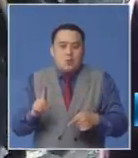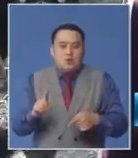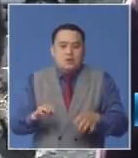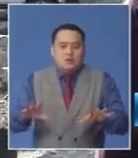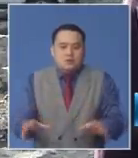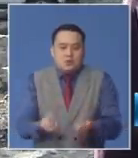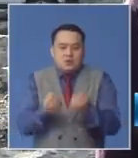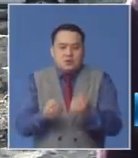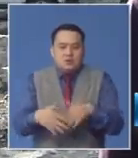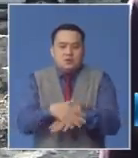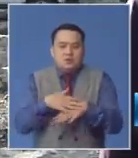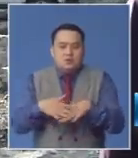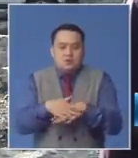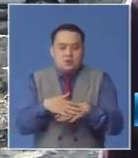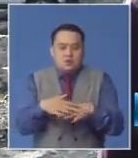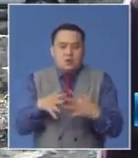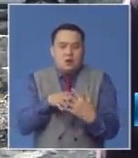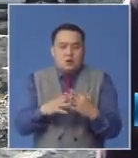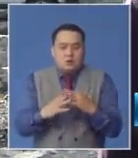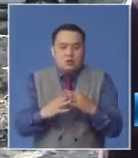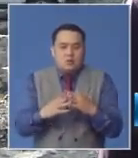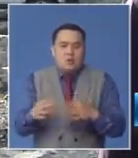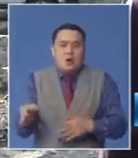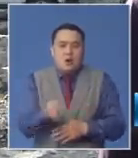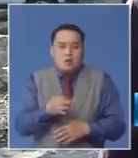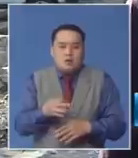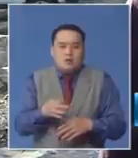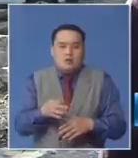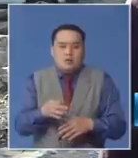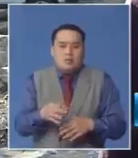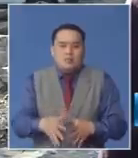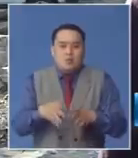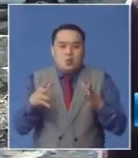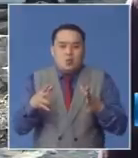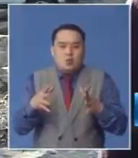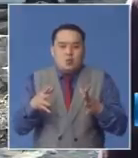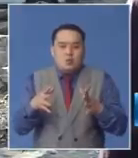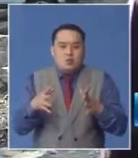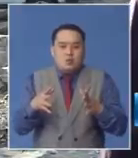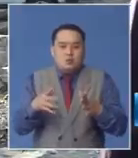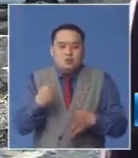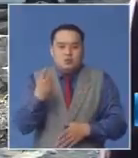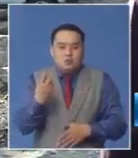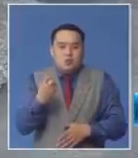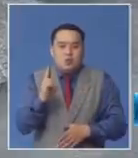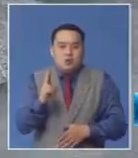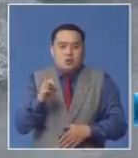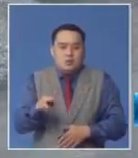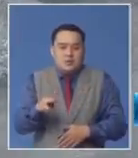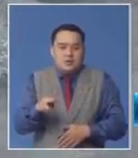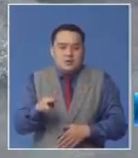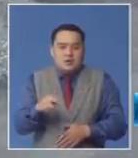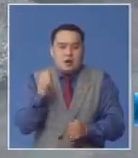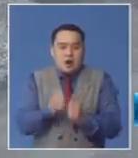воду от населенных пунктов по областью выкопана более ой около ста километров сейчас